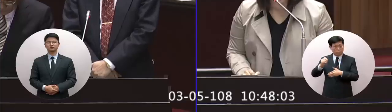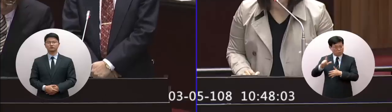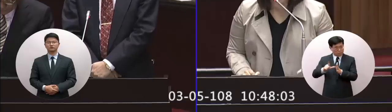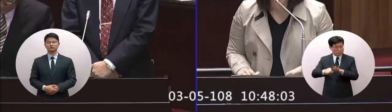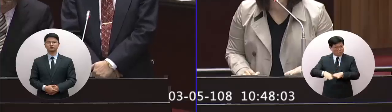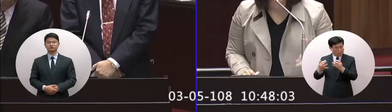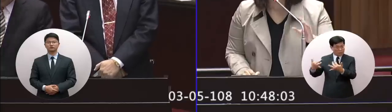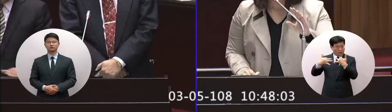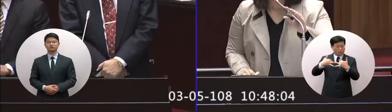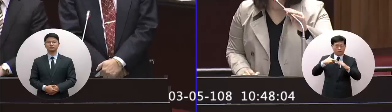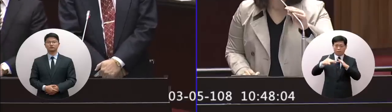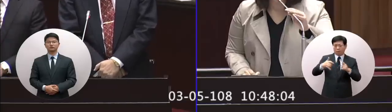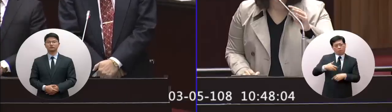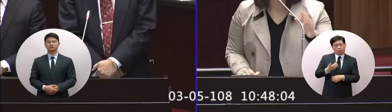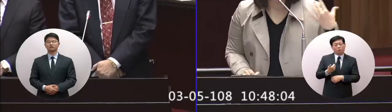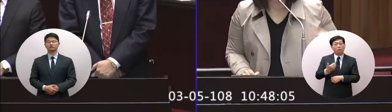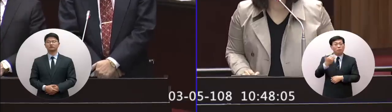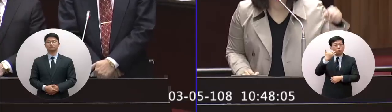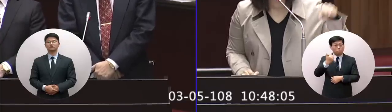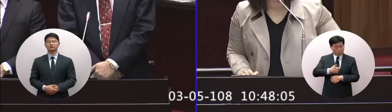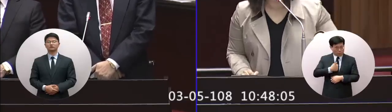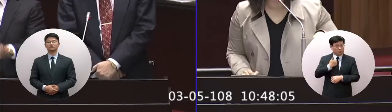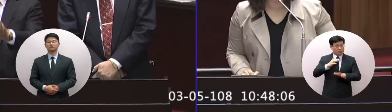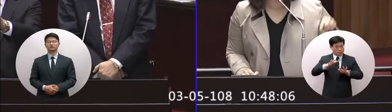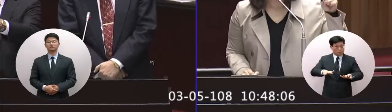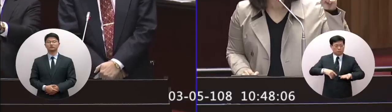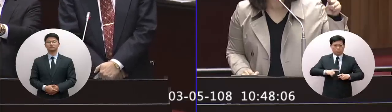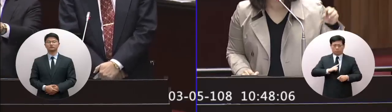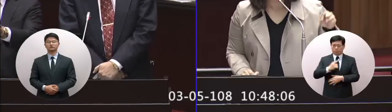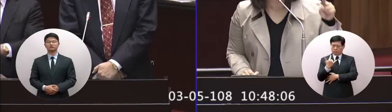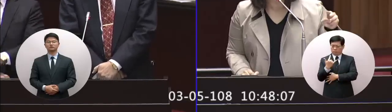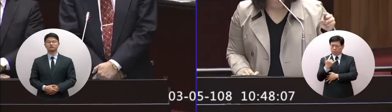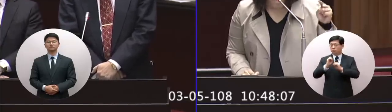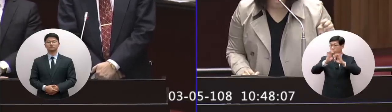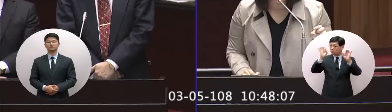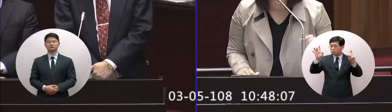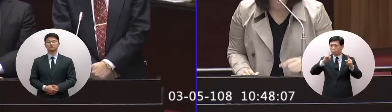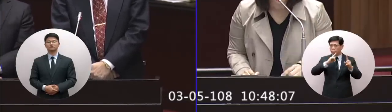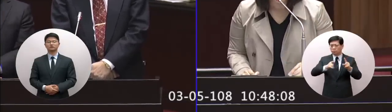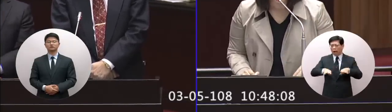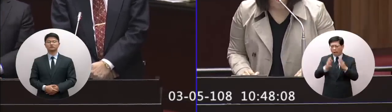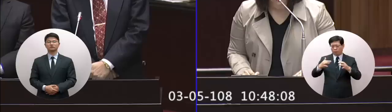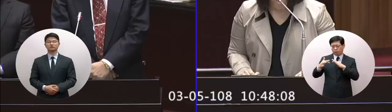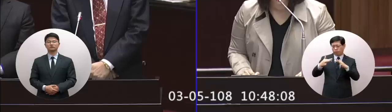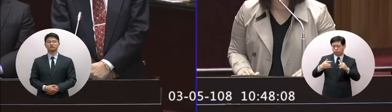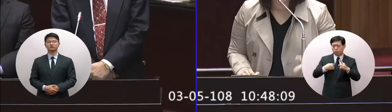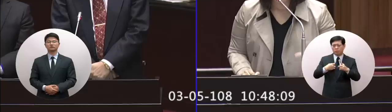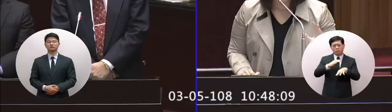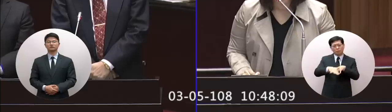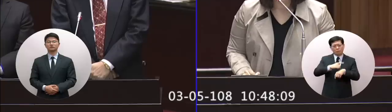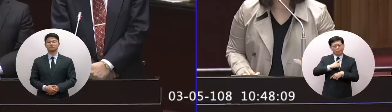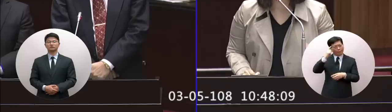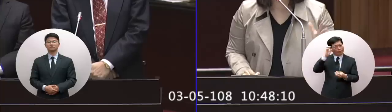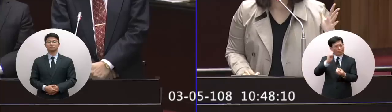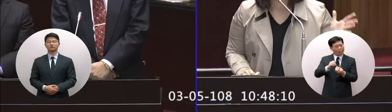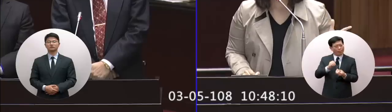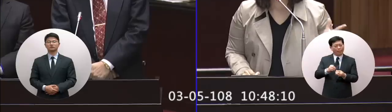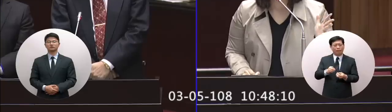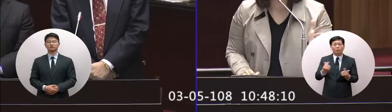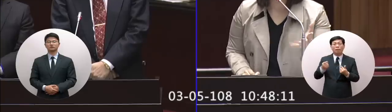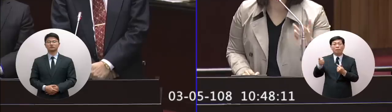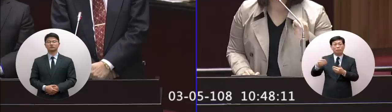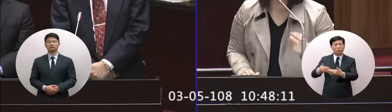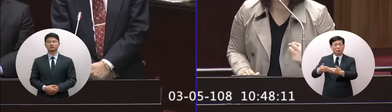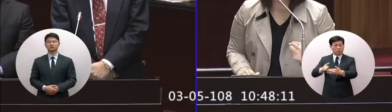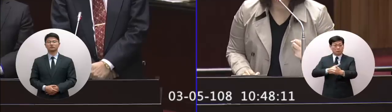时候打来，我们也不知道。那如果我们现在就站在这里大声的喊杀喊打，是不是有点阿 Q 心态？因为对